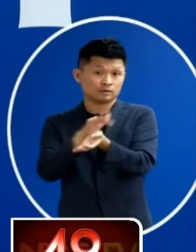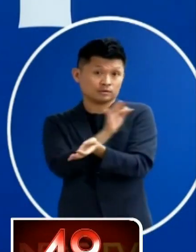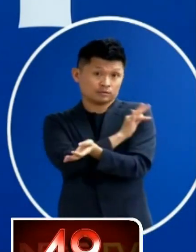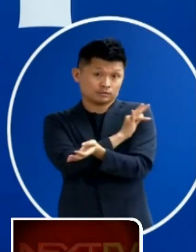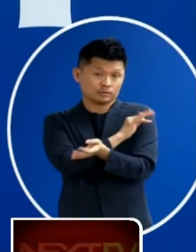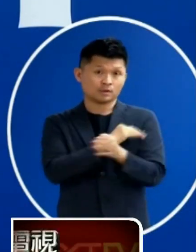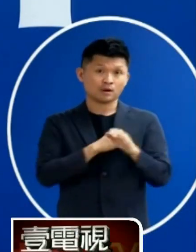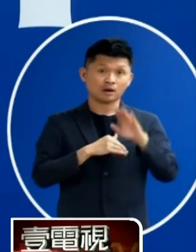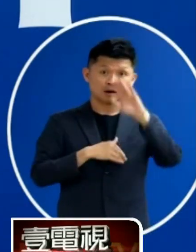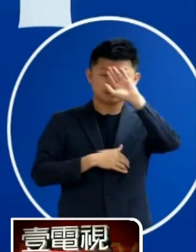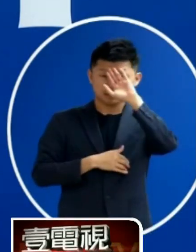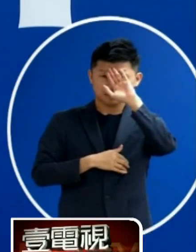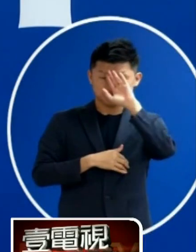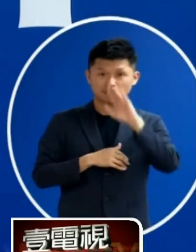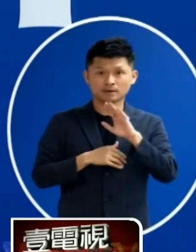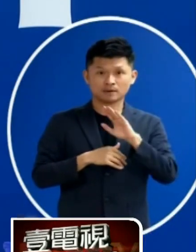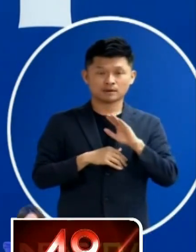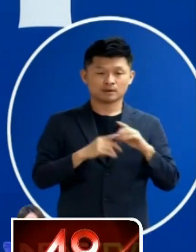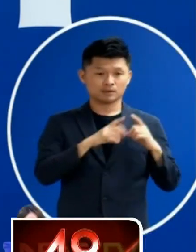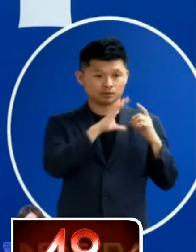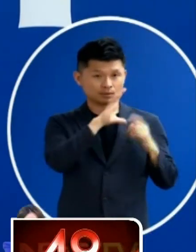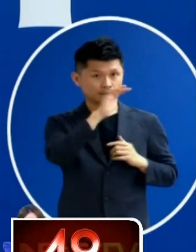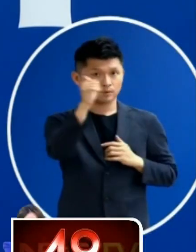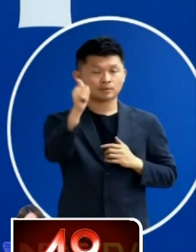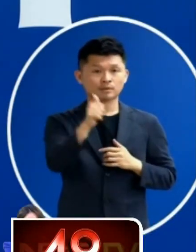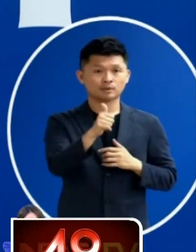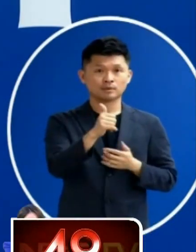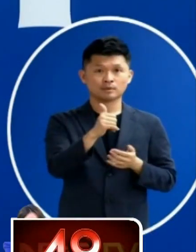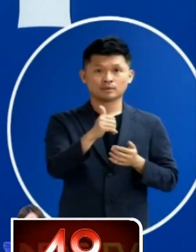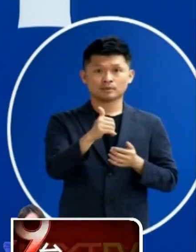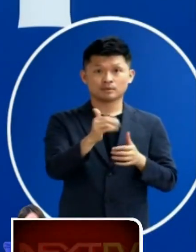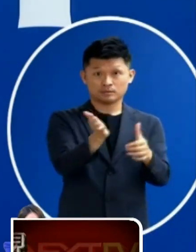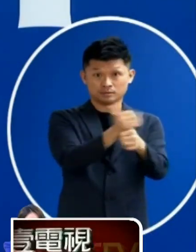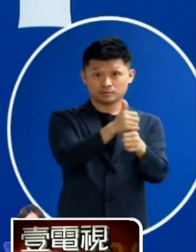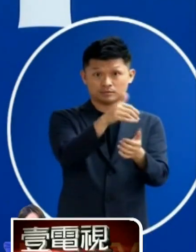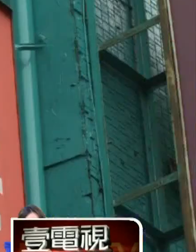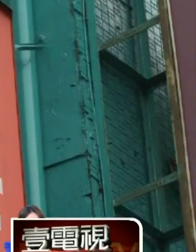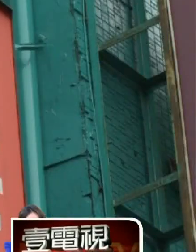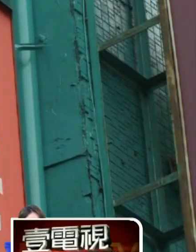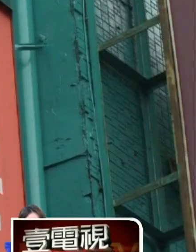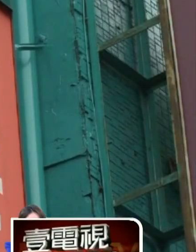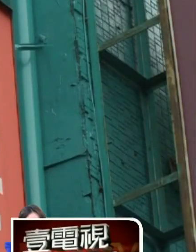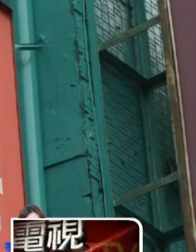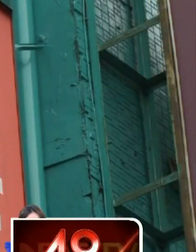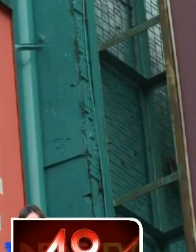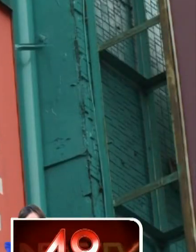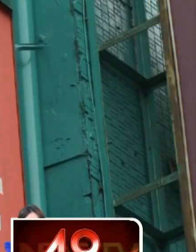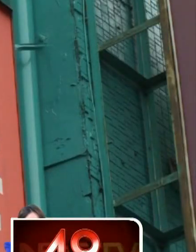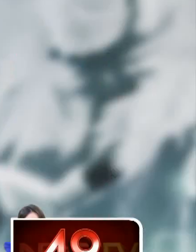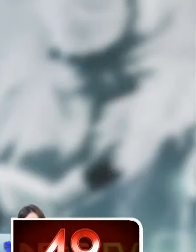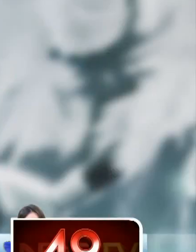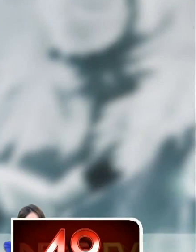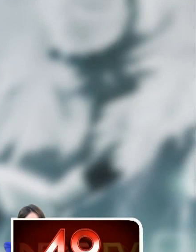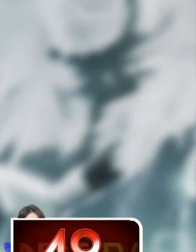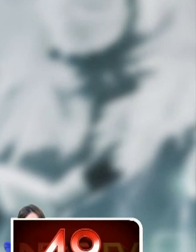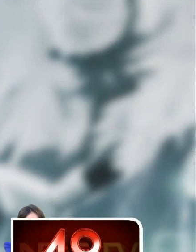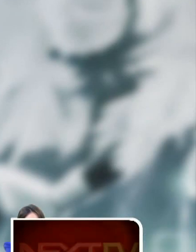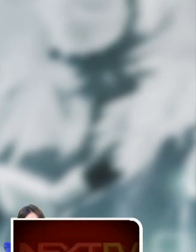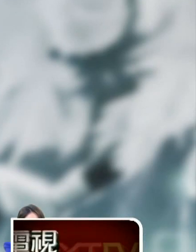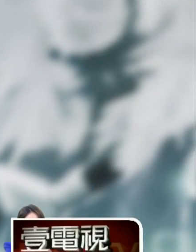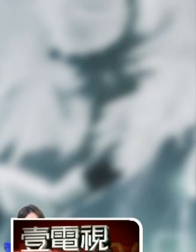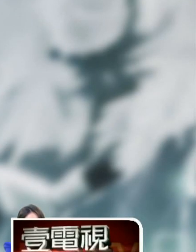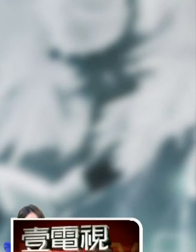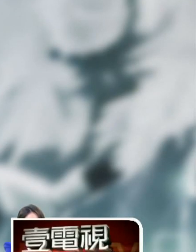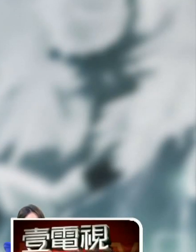来。回到这个已经清消完毕的原来的这个血液诊透析诊所， 遭点出一名急症患者，5月12号虚